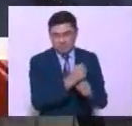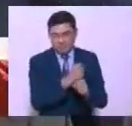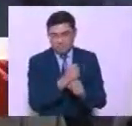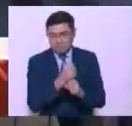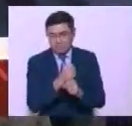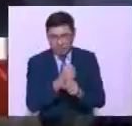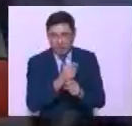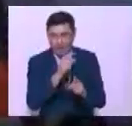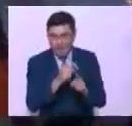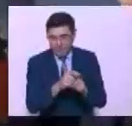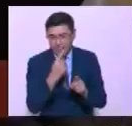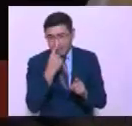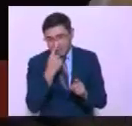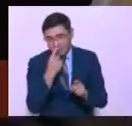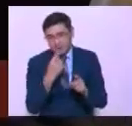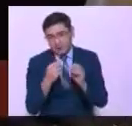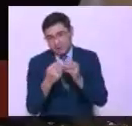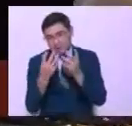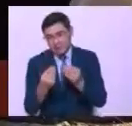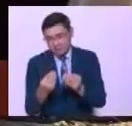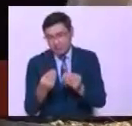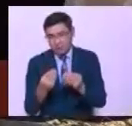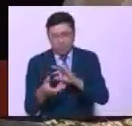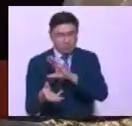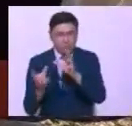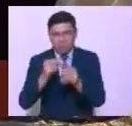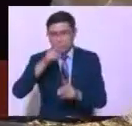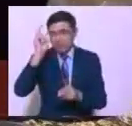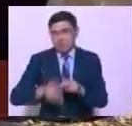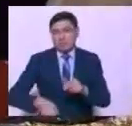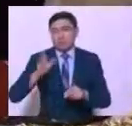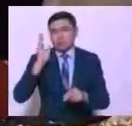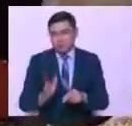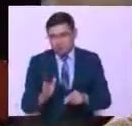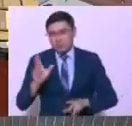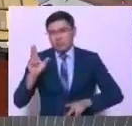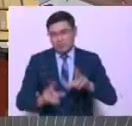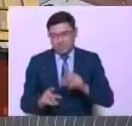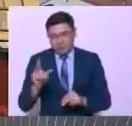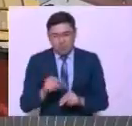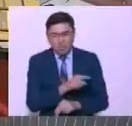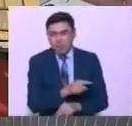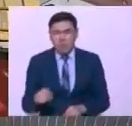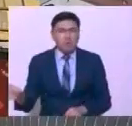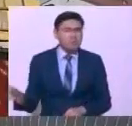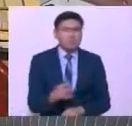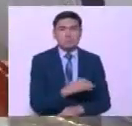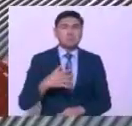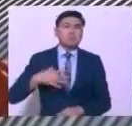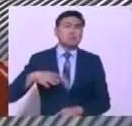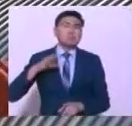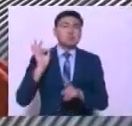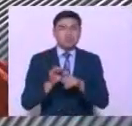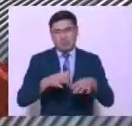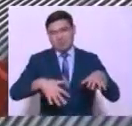шақты күнде толықтай бітіреміз деген ойдамыз. Енді осының бәрі халық үшін ғой. Осы істеп жатқан жұмысымызға мақтанамыз.